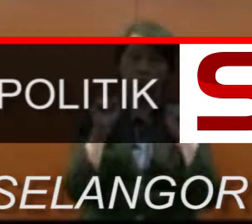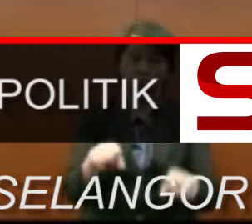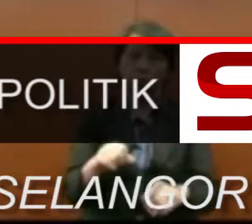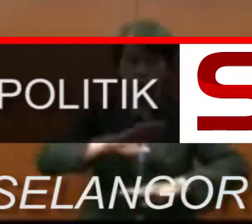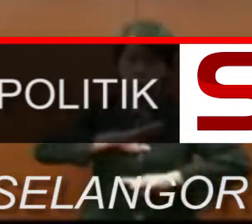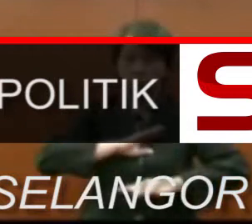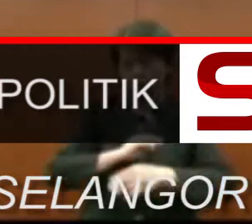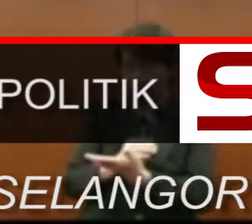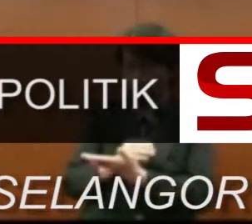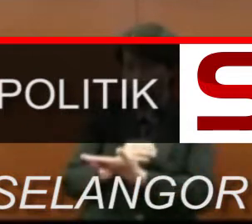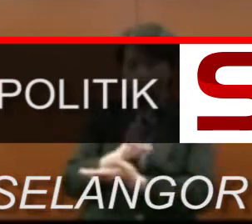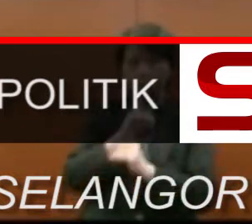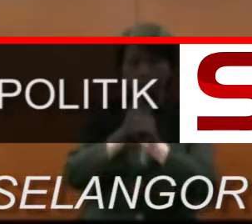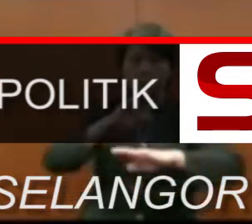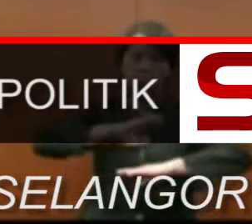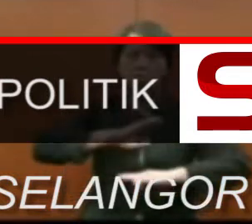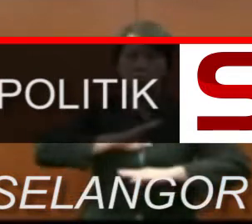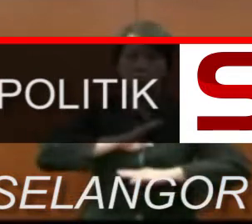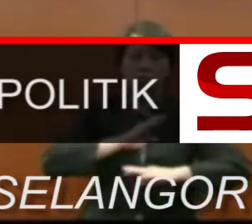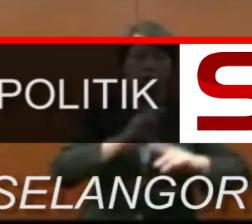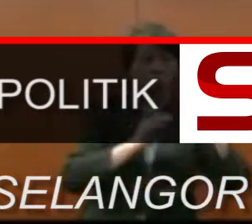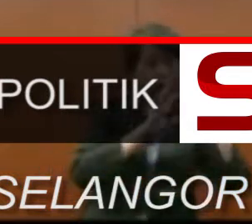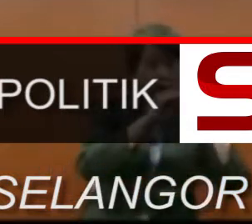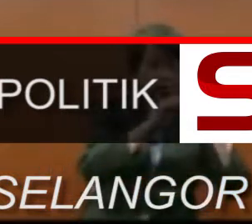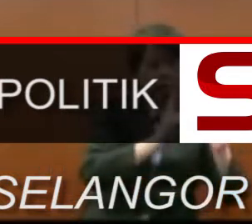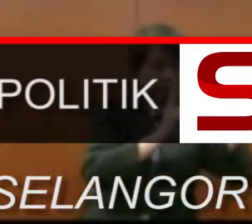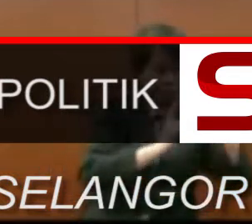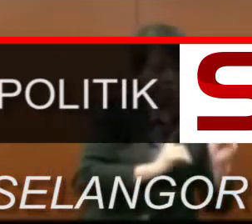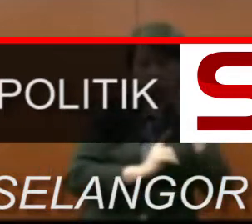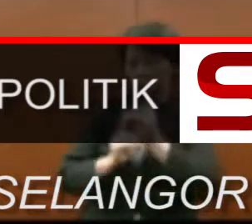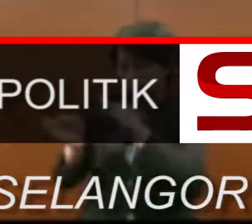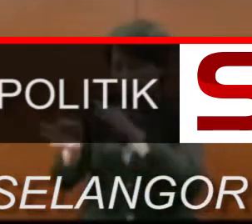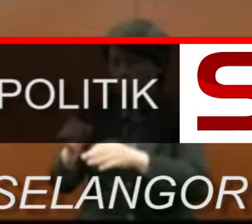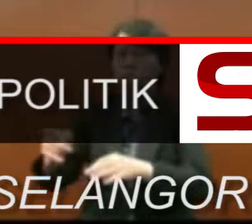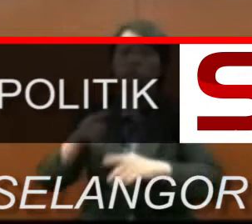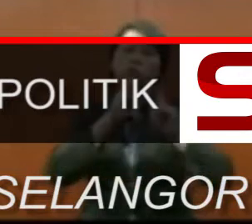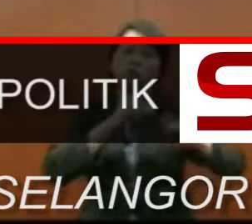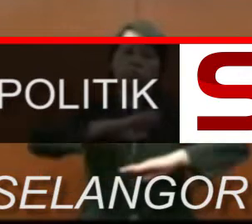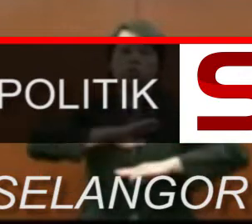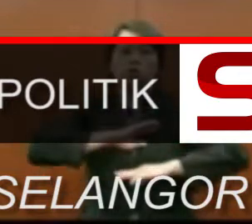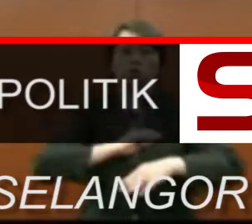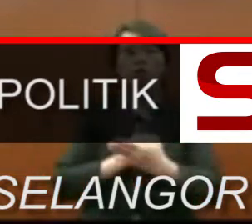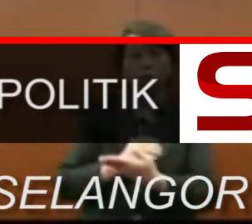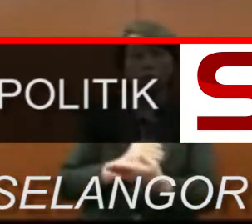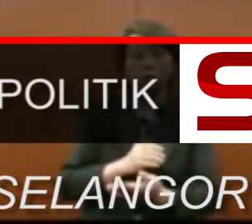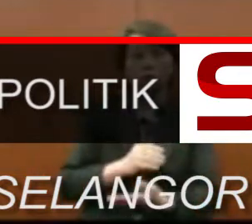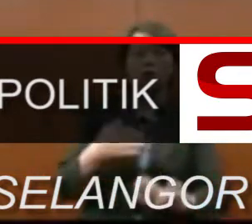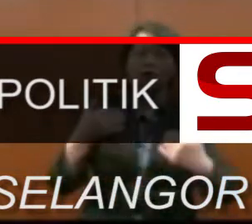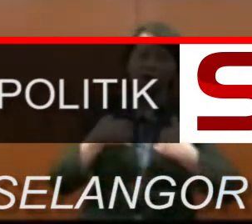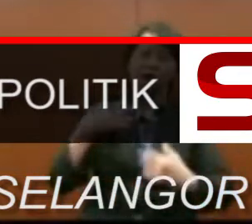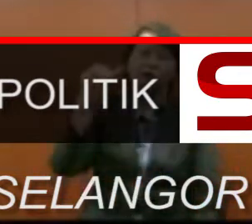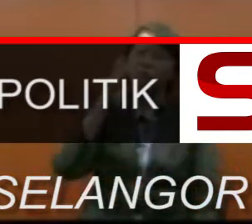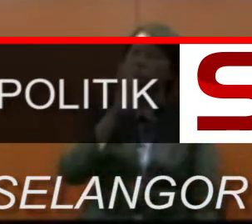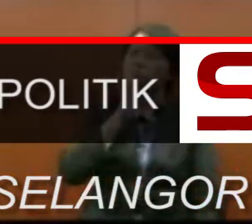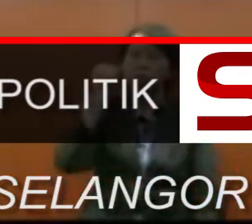puas hati dengan taklimat daripada 1MDB. Sebab itu saya sebutkan tadi, ada pandangan yang